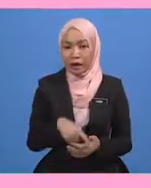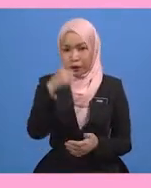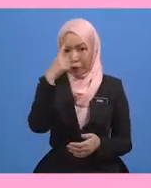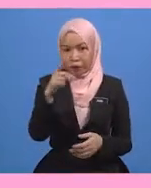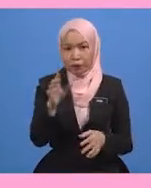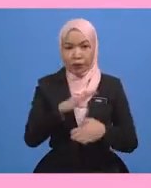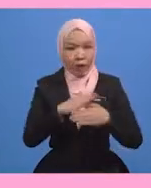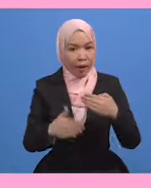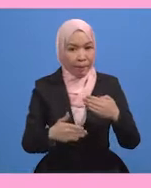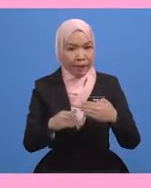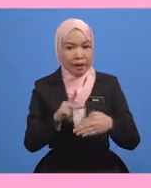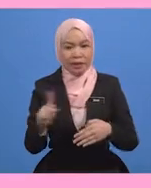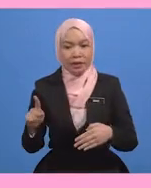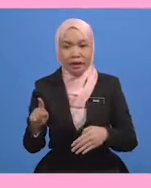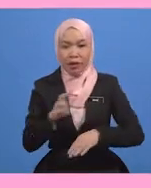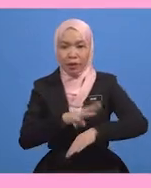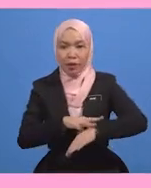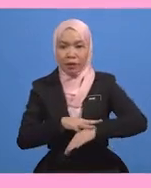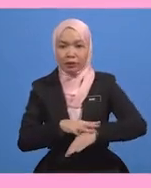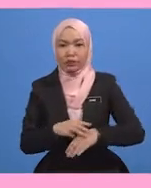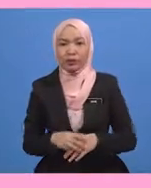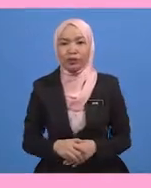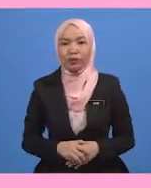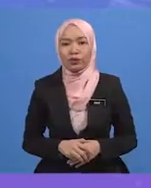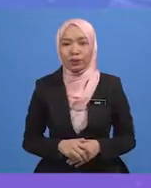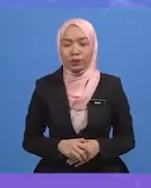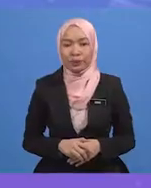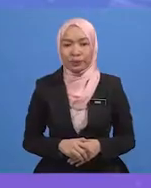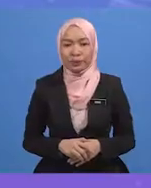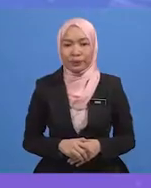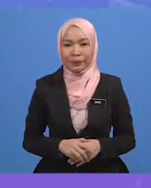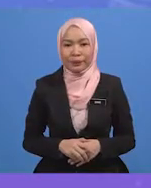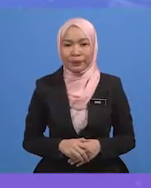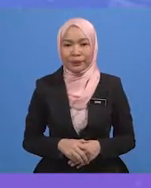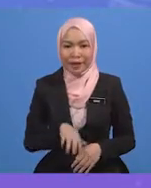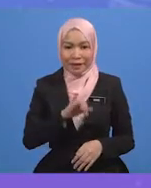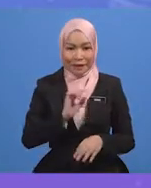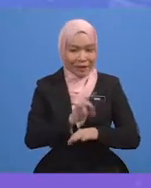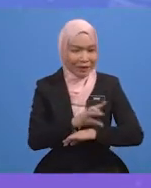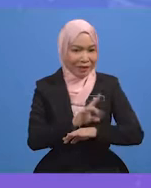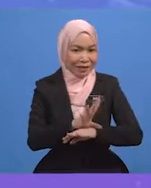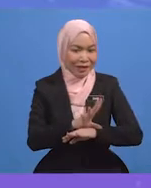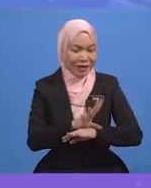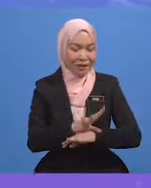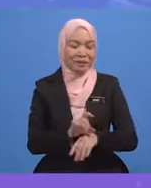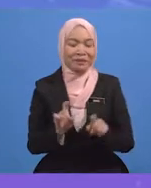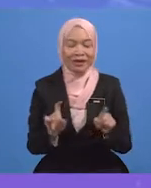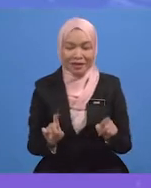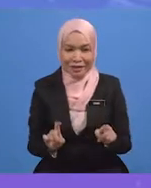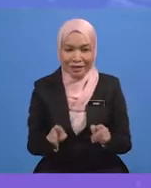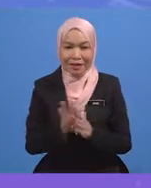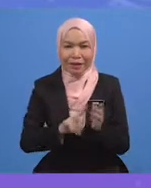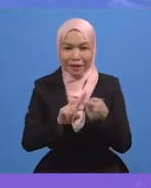beliau menghabiskan masa lapangnya di situ. Murid-murid, saranan ustazah juga bersahabatlah